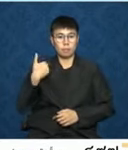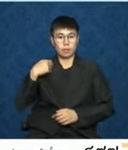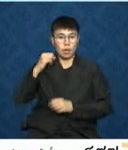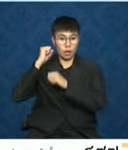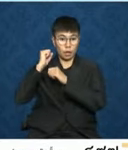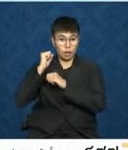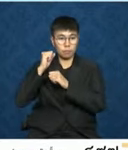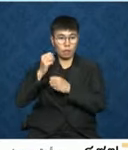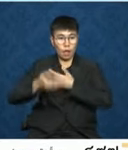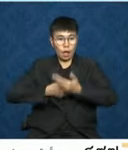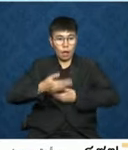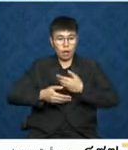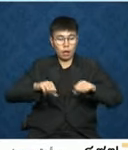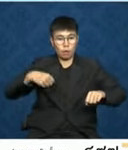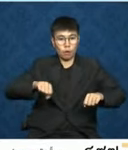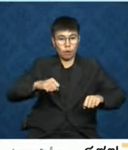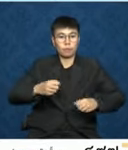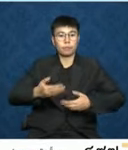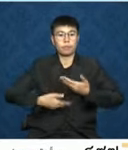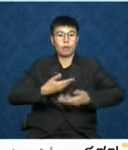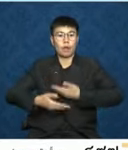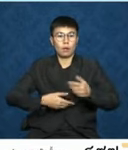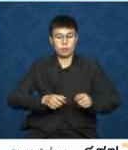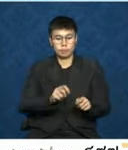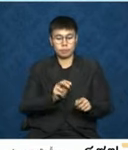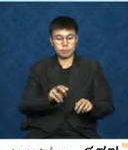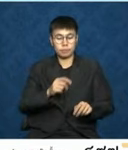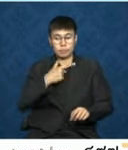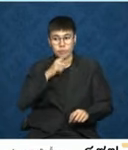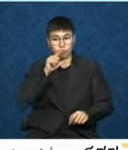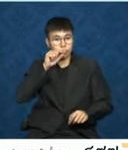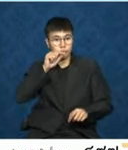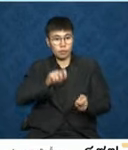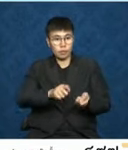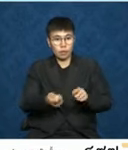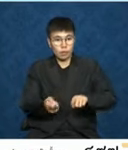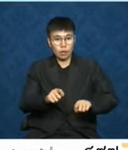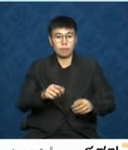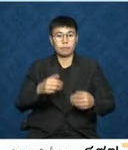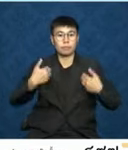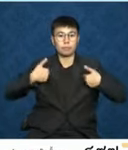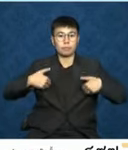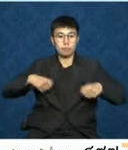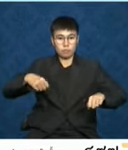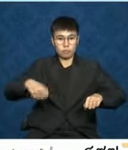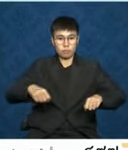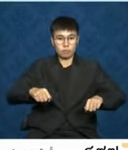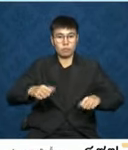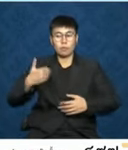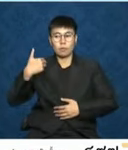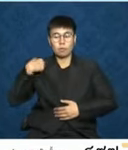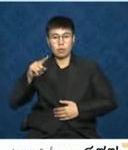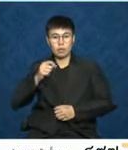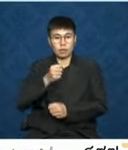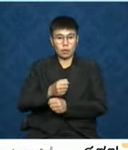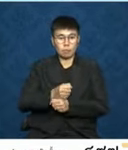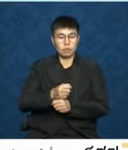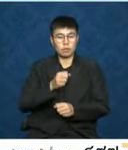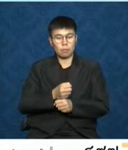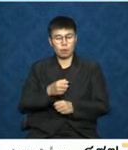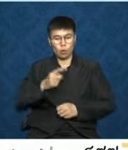แผงลอยนะครับขับมอเตอร์ไซค์ไายไก่ย่างนะครับหรือจะเป็นลักษณะเกี่ยวกับเรื่องของการขับบินพี่วินมอเตอร์ไซค์เนี่ยครับมาแย่งอาชีพจากคนไทยไปเยอะเลยนะครับสร้างผลเสีย